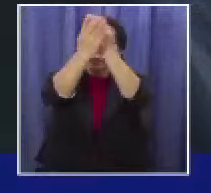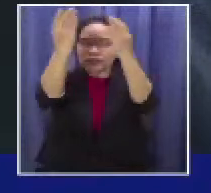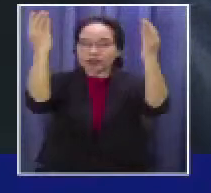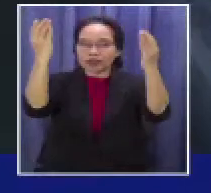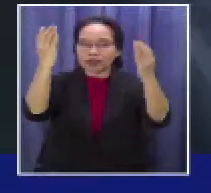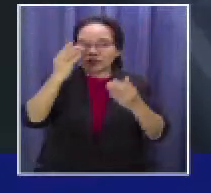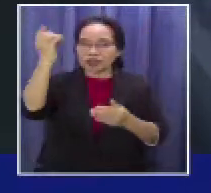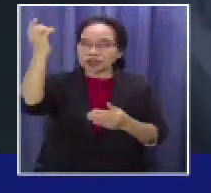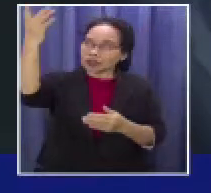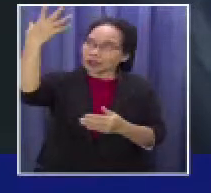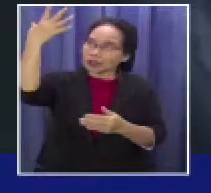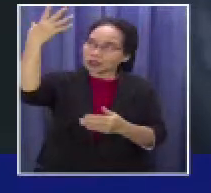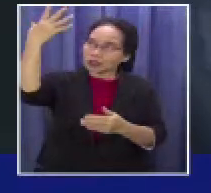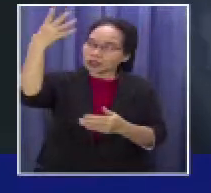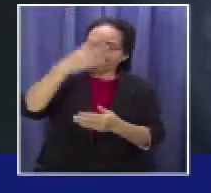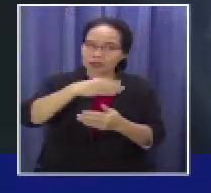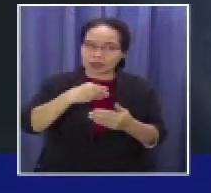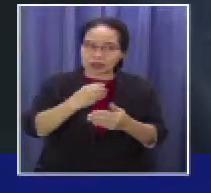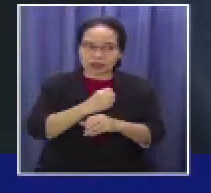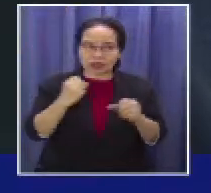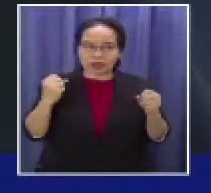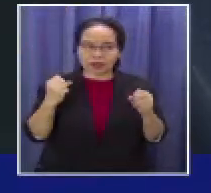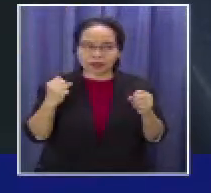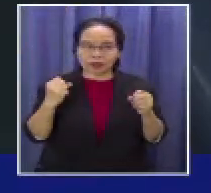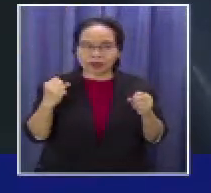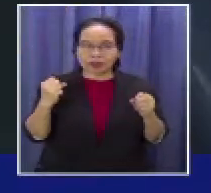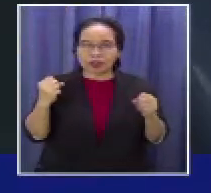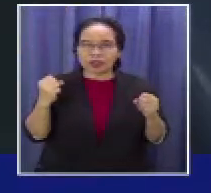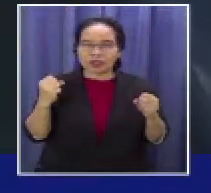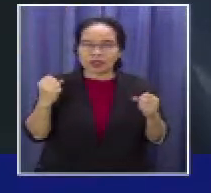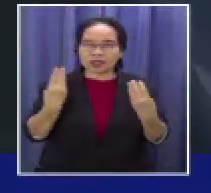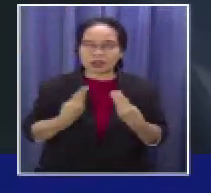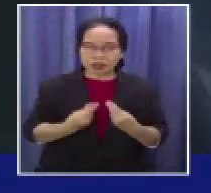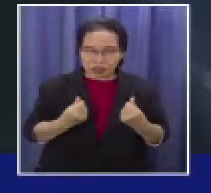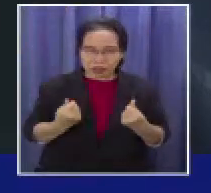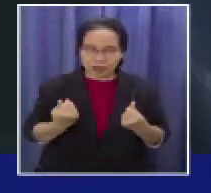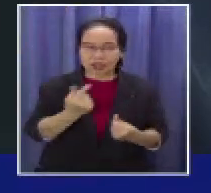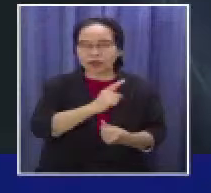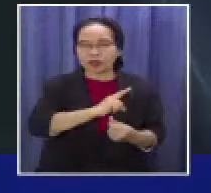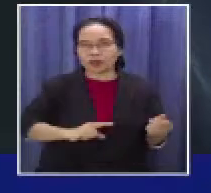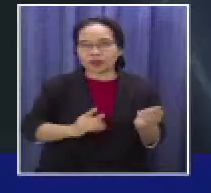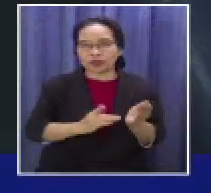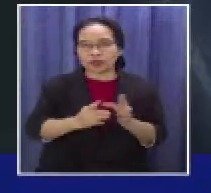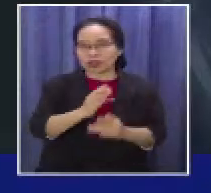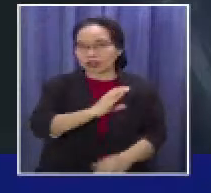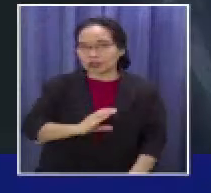Mama yɛnyina yɛn nsa nka nhyira ne ɔdɔ a